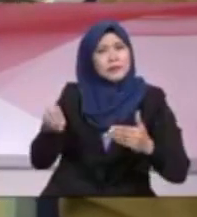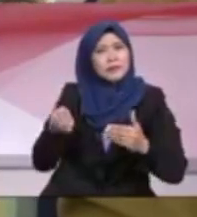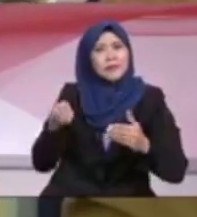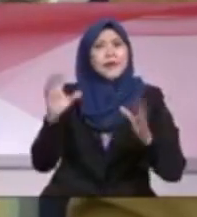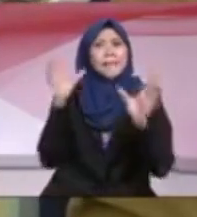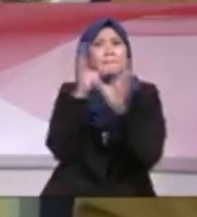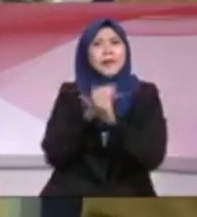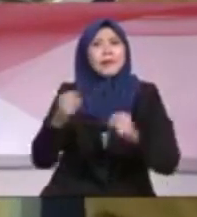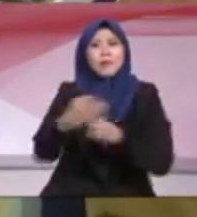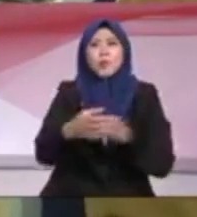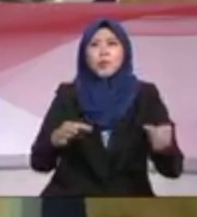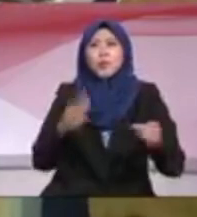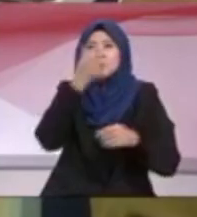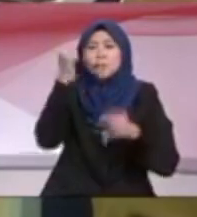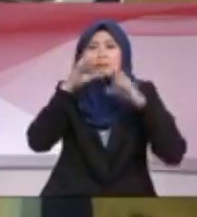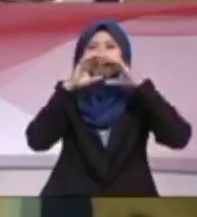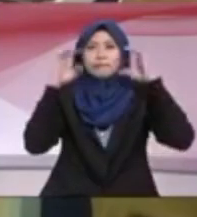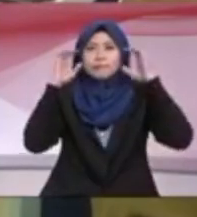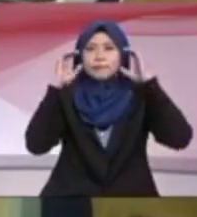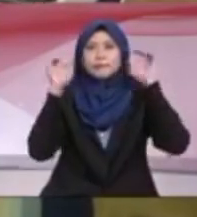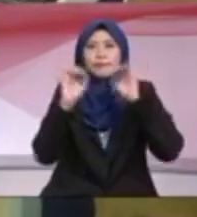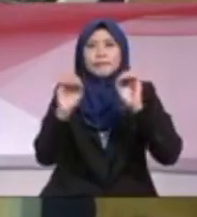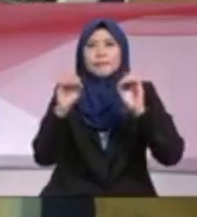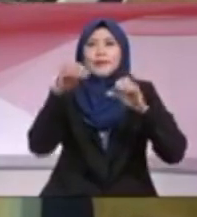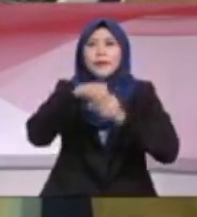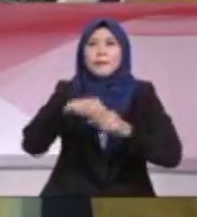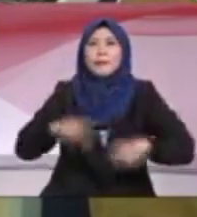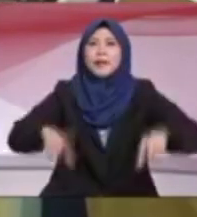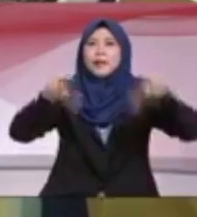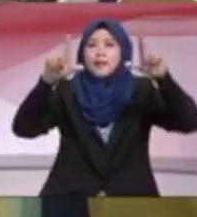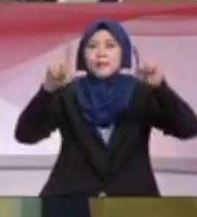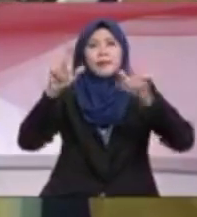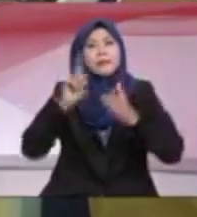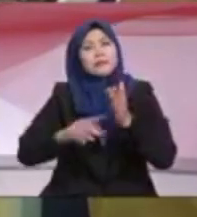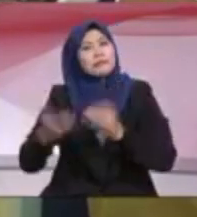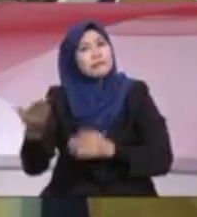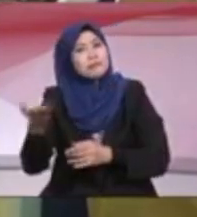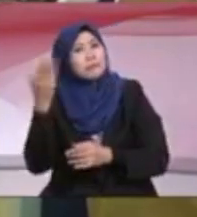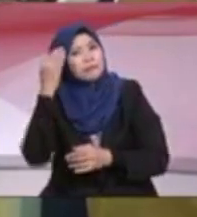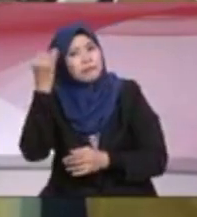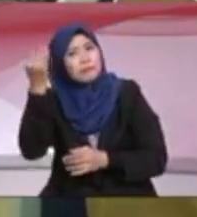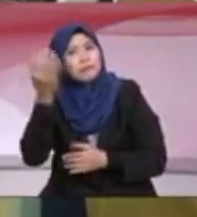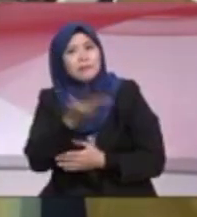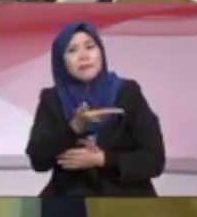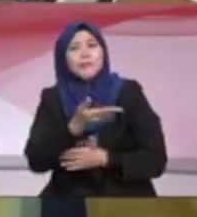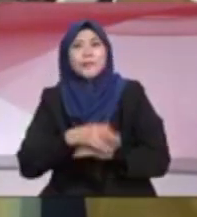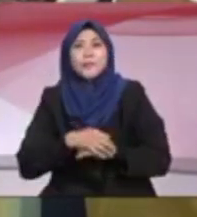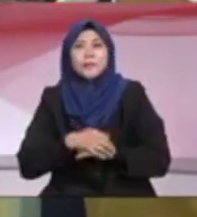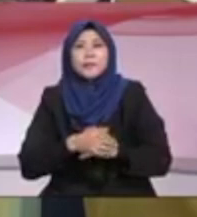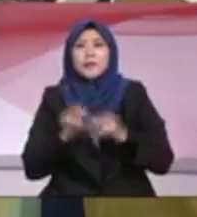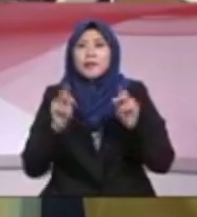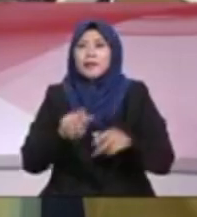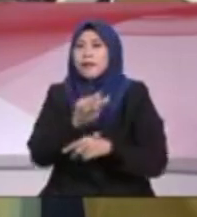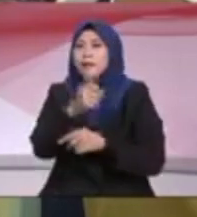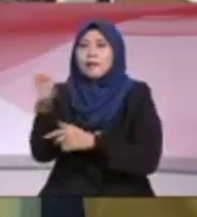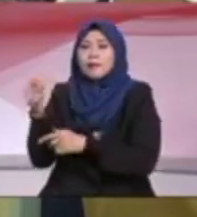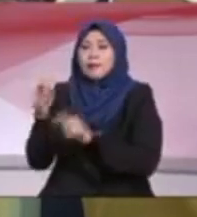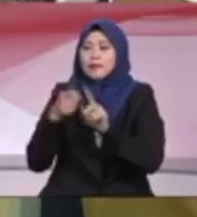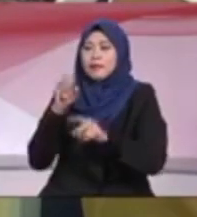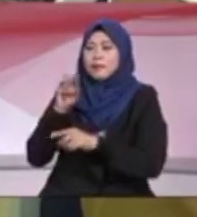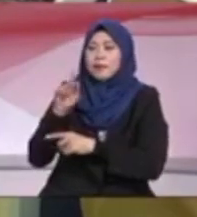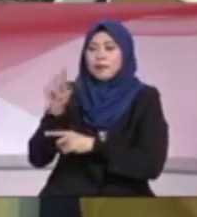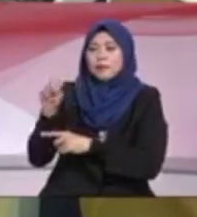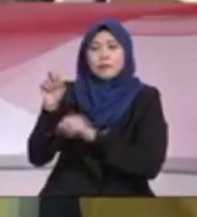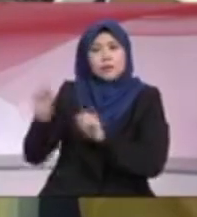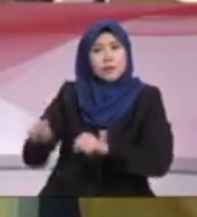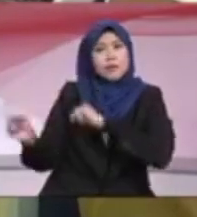Ampang kerana tidak memakai pelitup muka ketika berada di dalam lift. Jadi apa pandangan Dato' Sri mengenai perkara ini dan adakah pihak selain daripada MKN